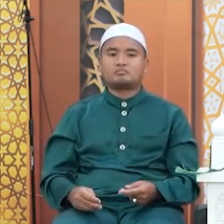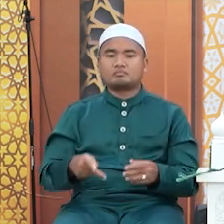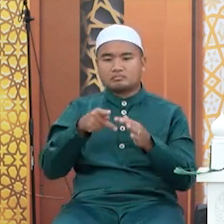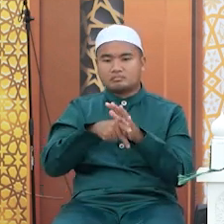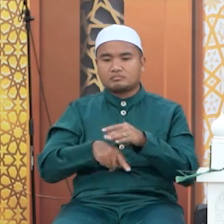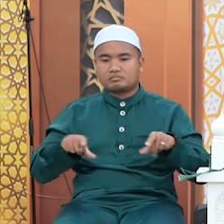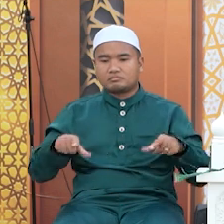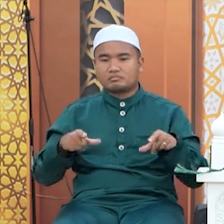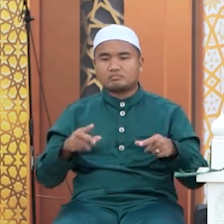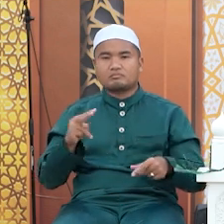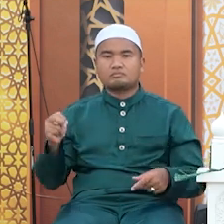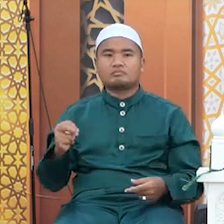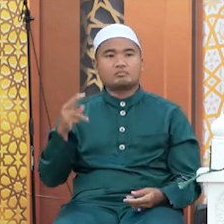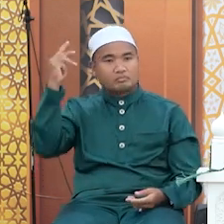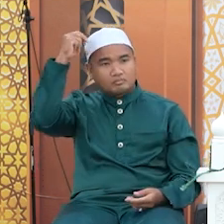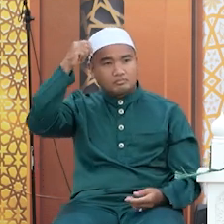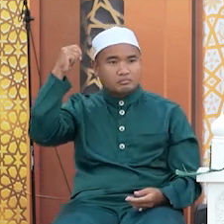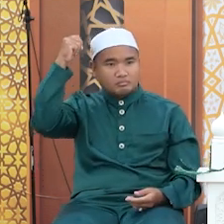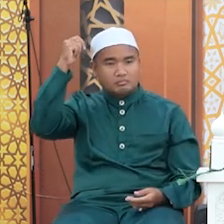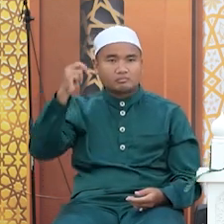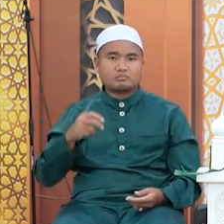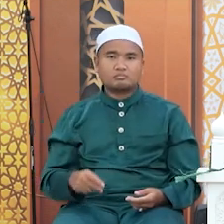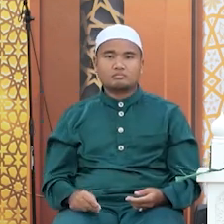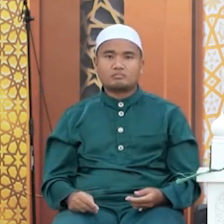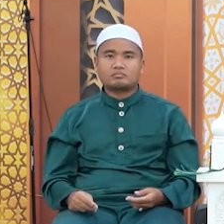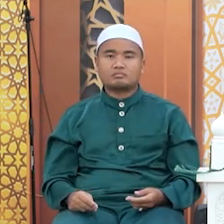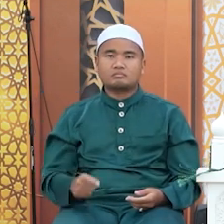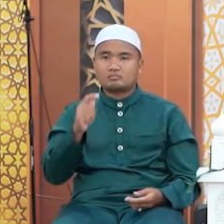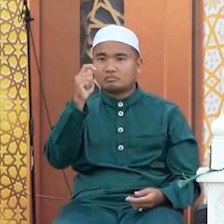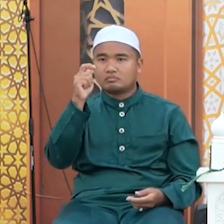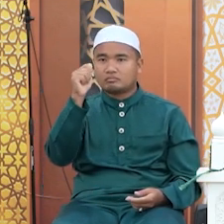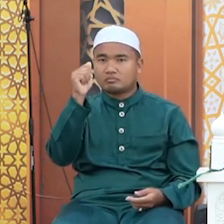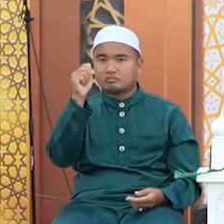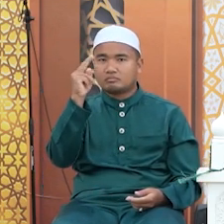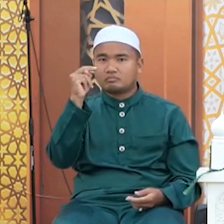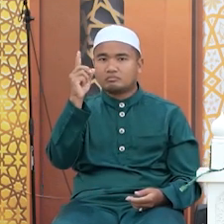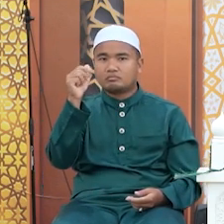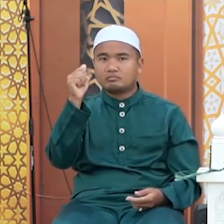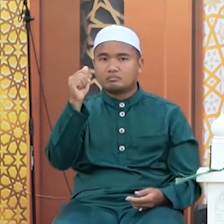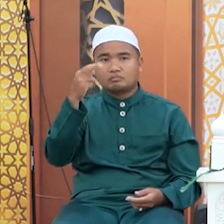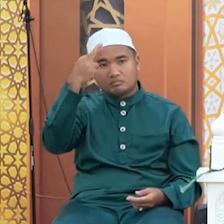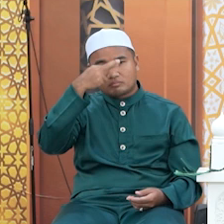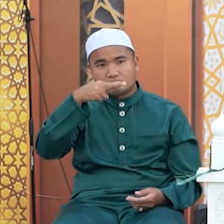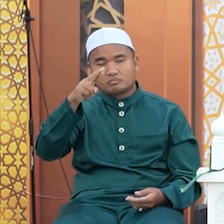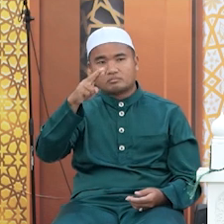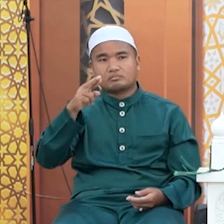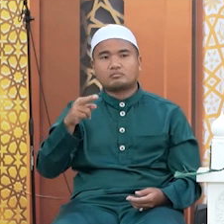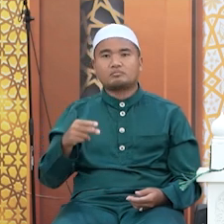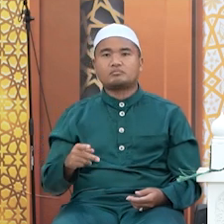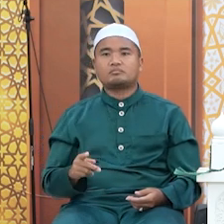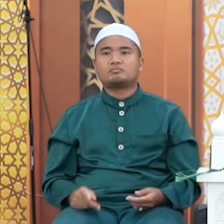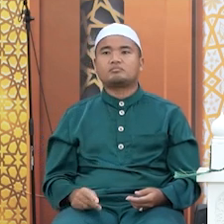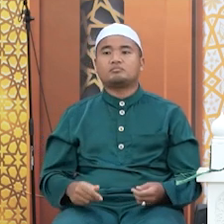satu, dia sendiri lambang simbol rahmat. Dia juga mengeksport rahmat. Dia juga